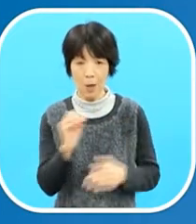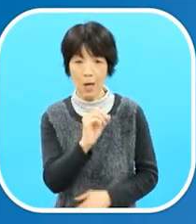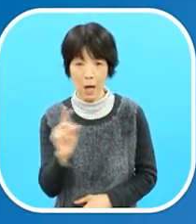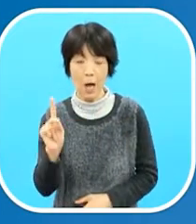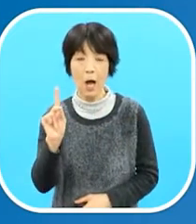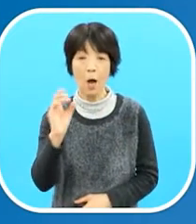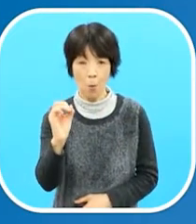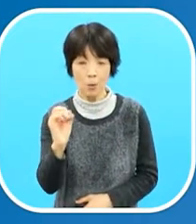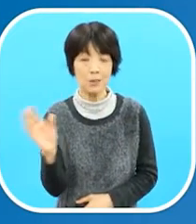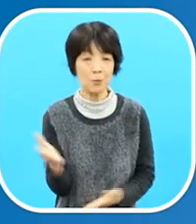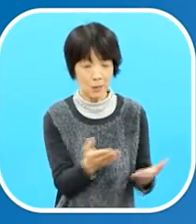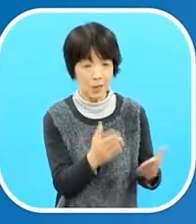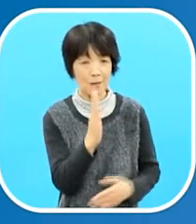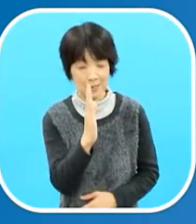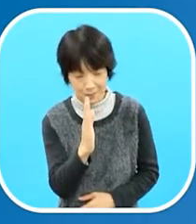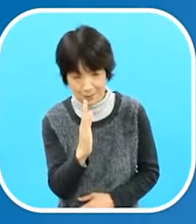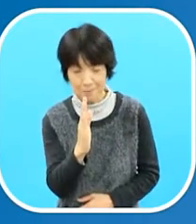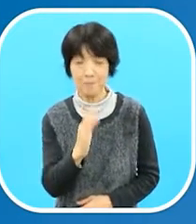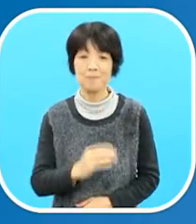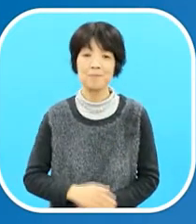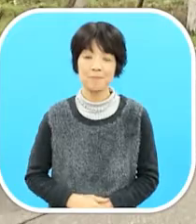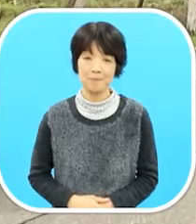水族館ガオにお出かけください。